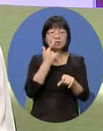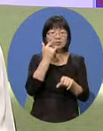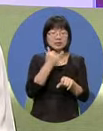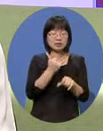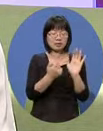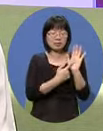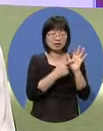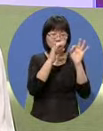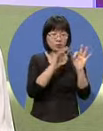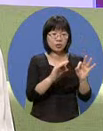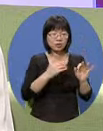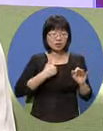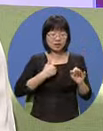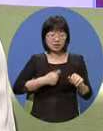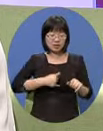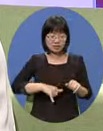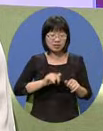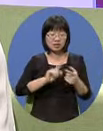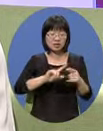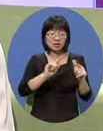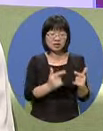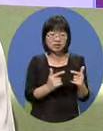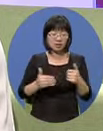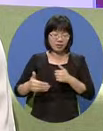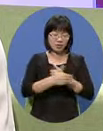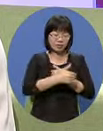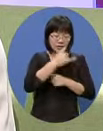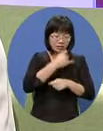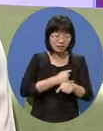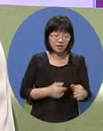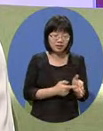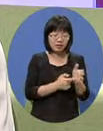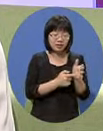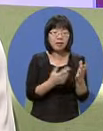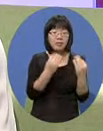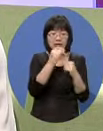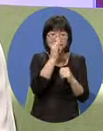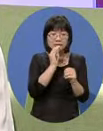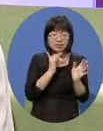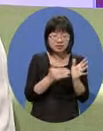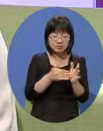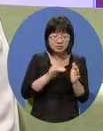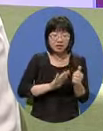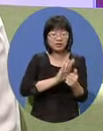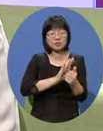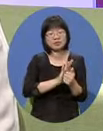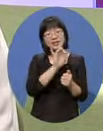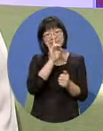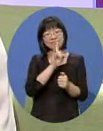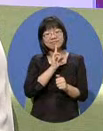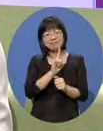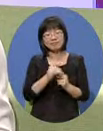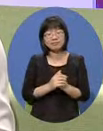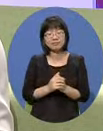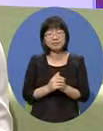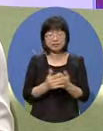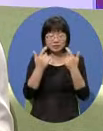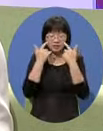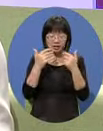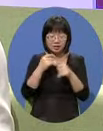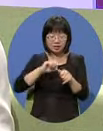부모님들의 반응은 자기 아이는 그렇지 않았다. 감싸주기 급급하시는 경우들이 많은데 그렇죠. 예, 그게 도움이 안 됩니다. 그러니까